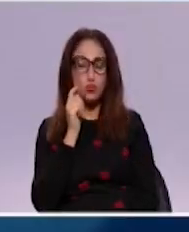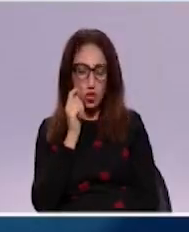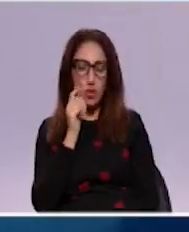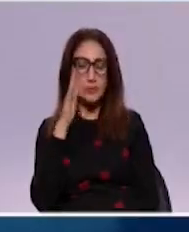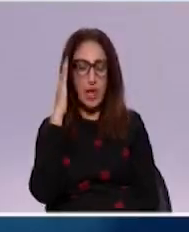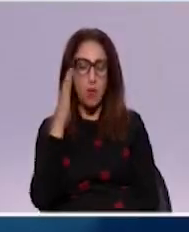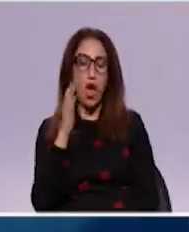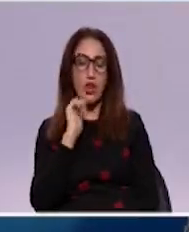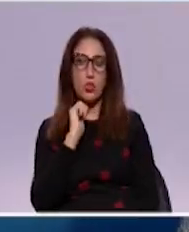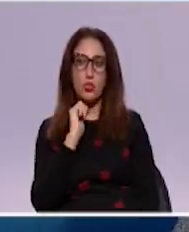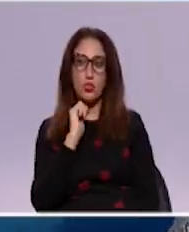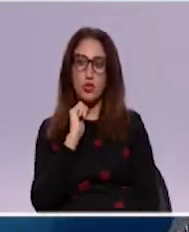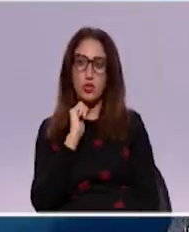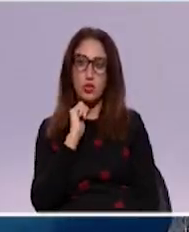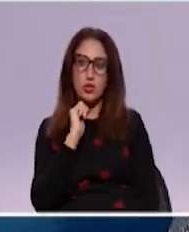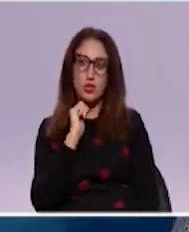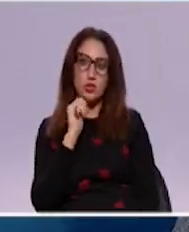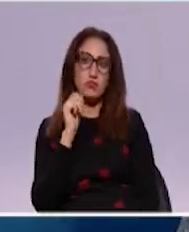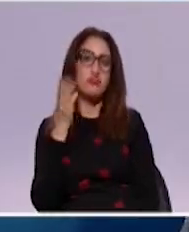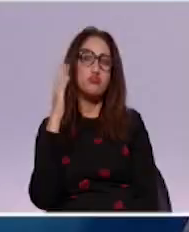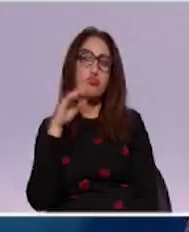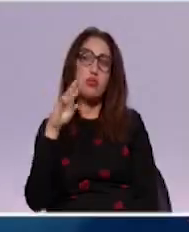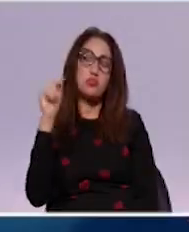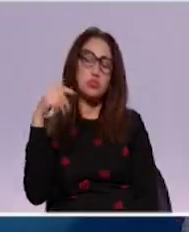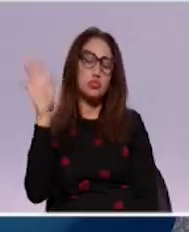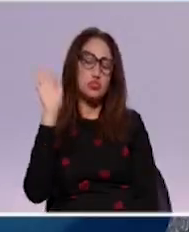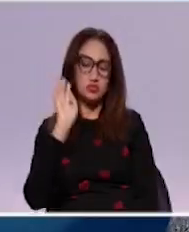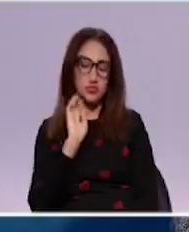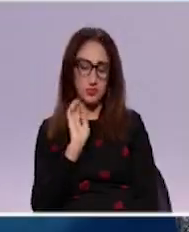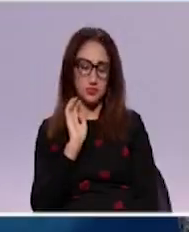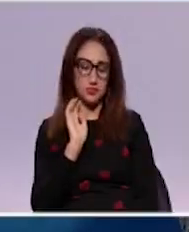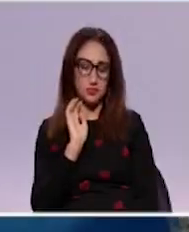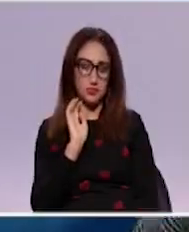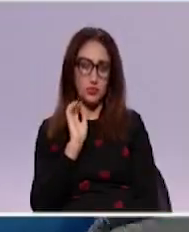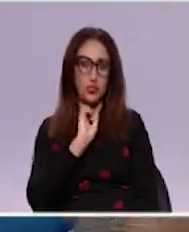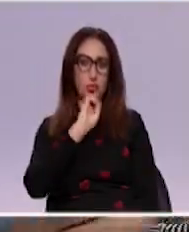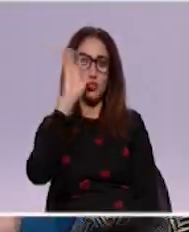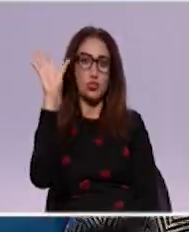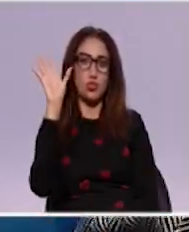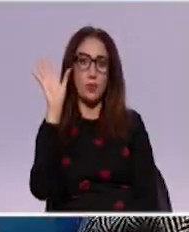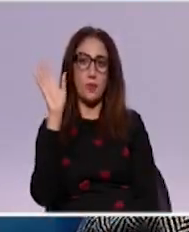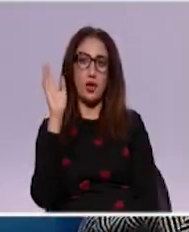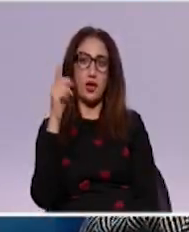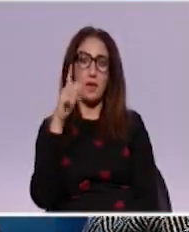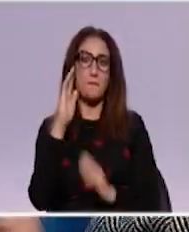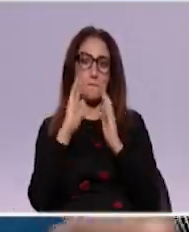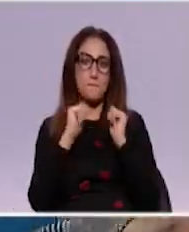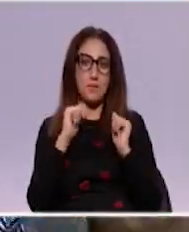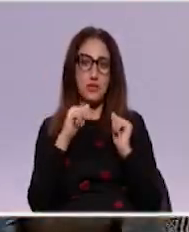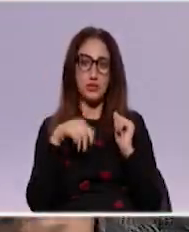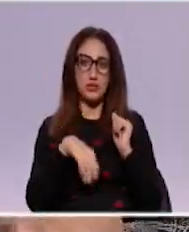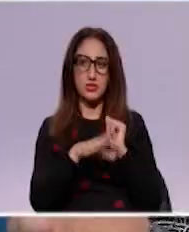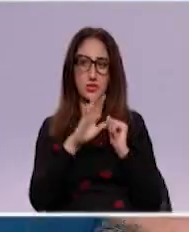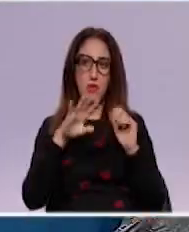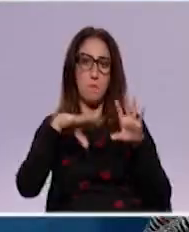سلام عليكم. قلت بقى مش هفوه بعد كده خلاص. صحيت الصبح الاتوبيس اللي هياخدنا القاهره موجود،